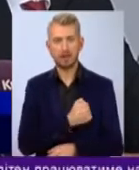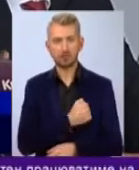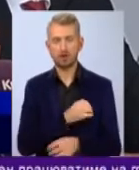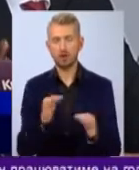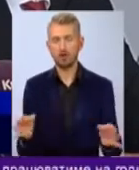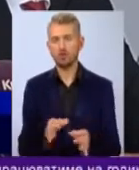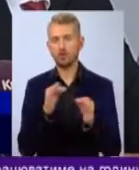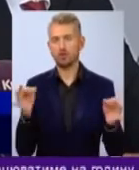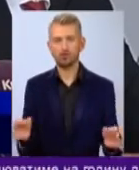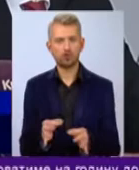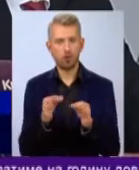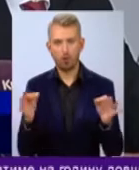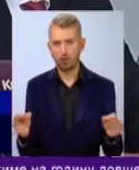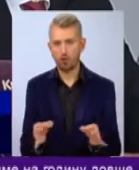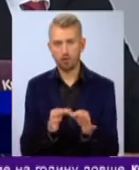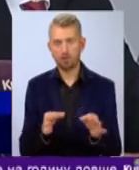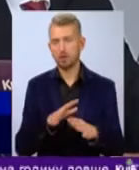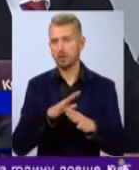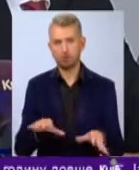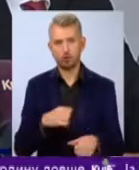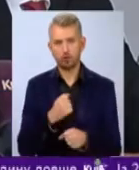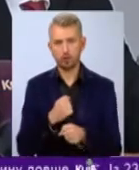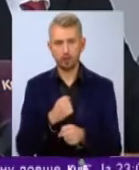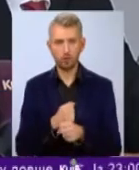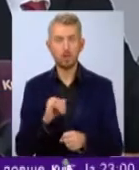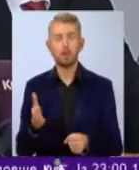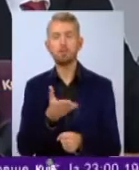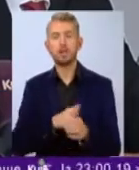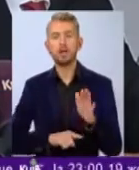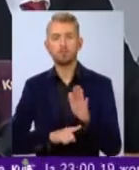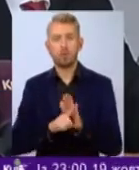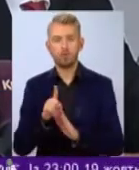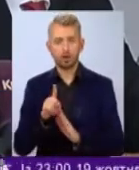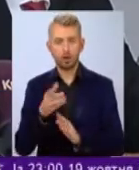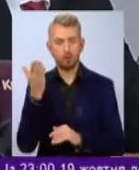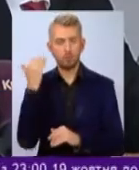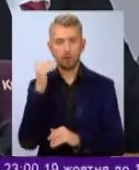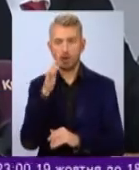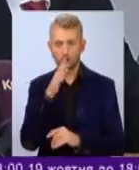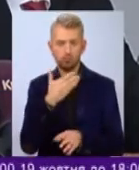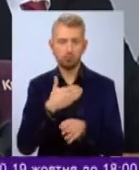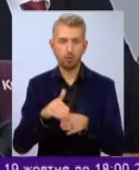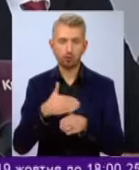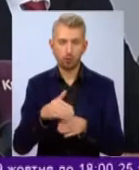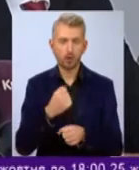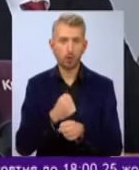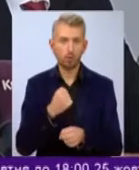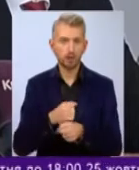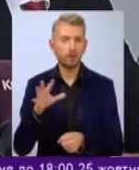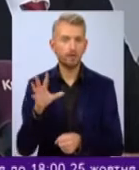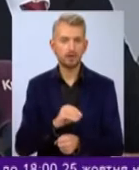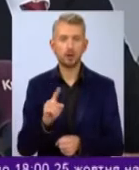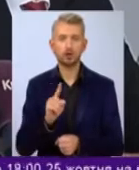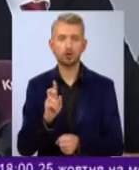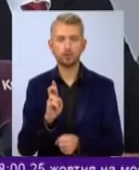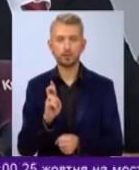нічого не було зроблено. І ми почали минулі роки потрошки робити все для того,